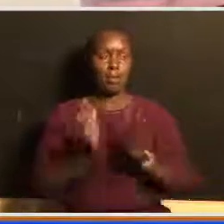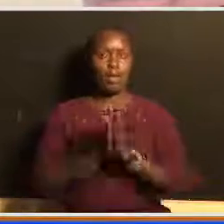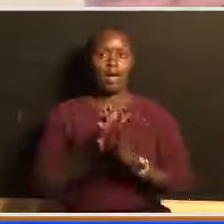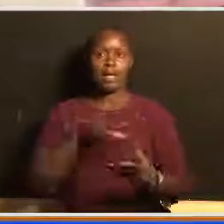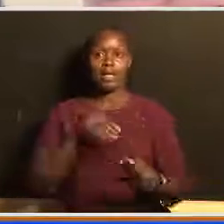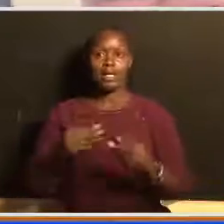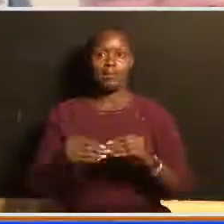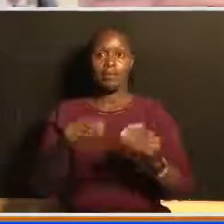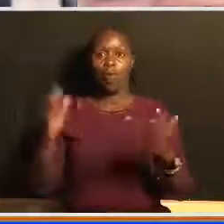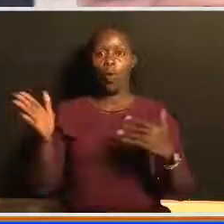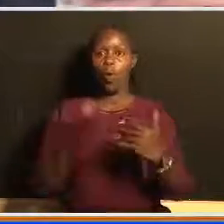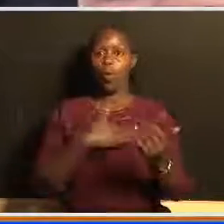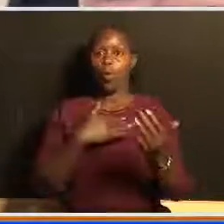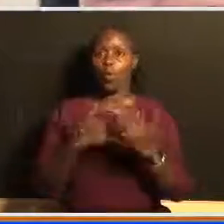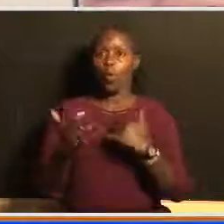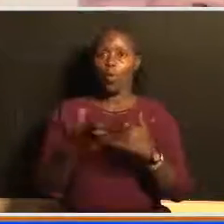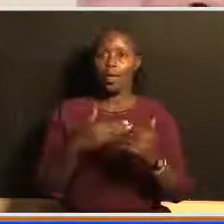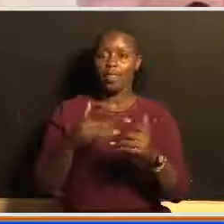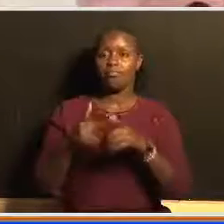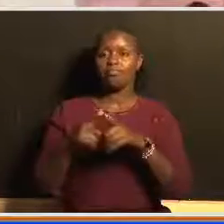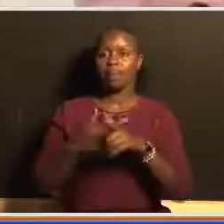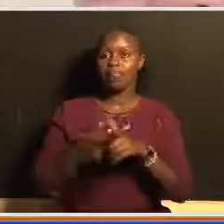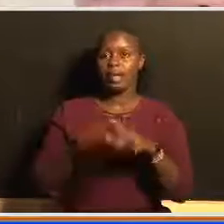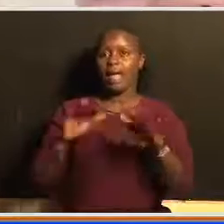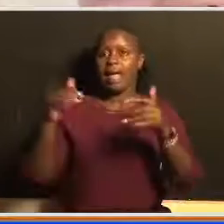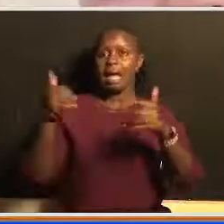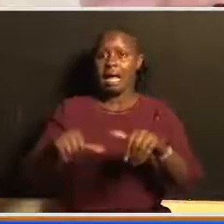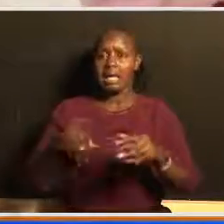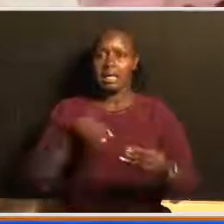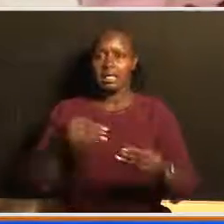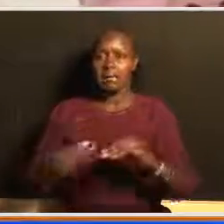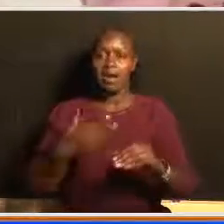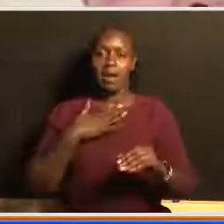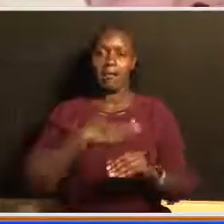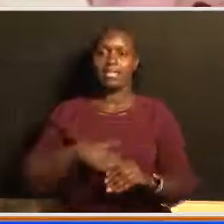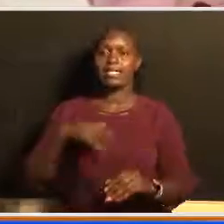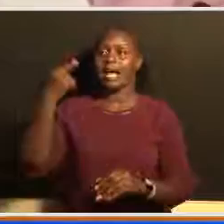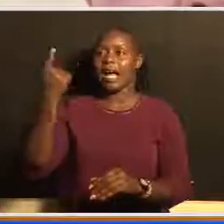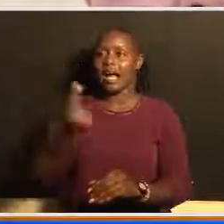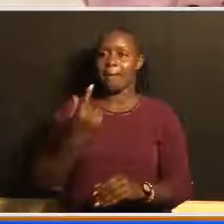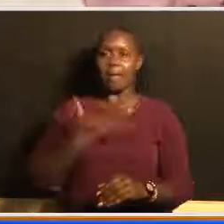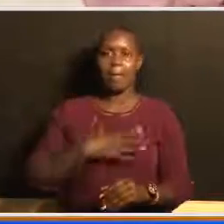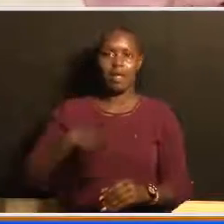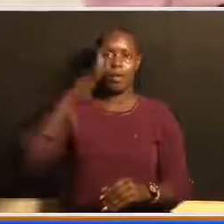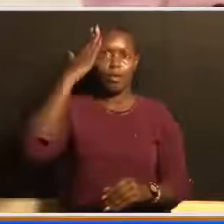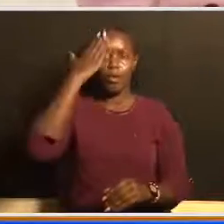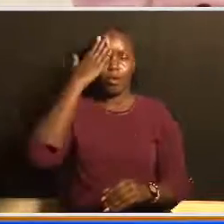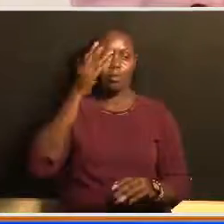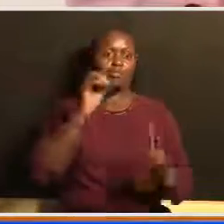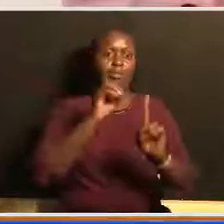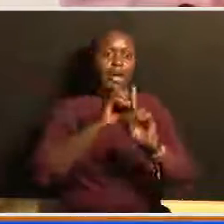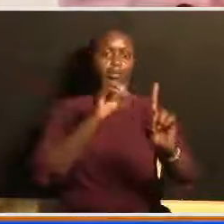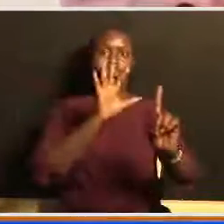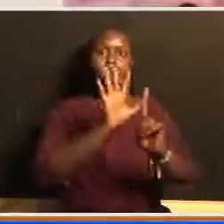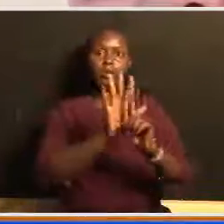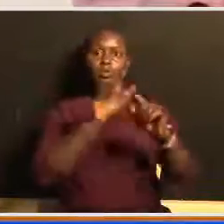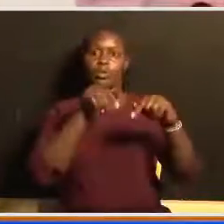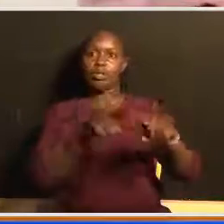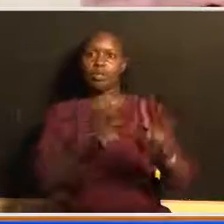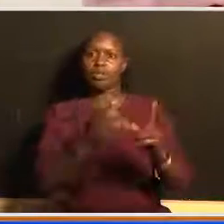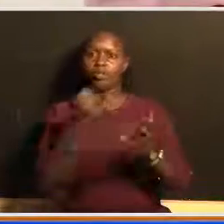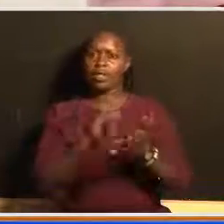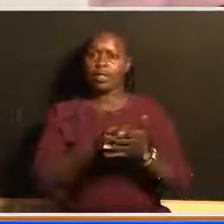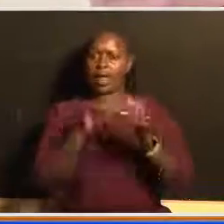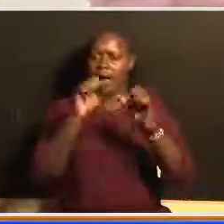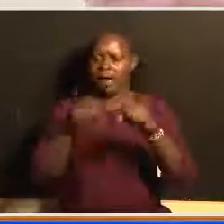wa ngozi ama ulemavu mwingine wowote, jitokeze, uonekane, ujulikane, pia ujue uko na uwezo.